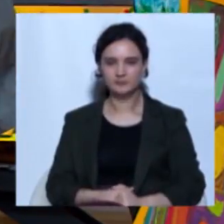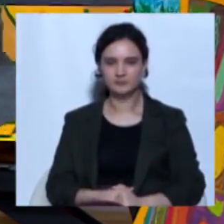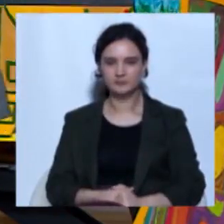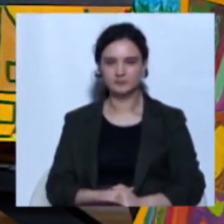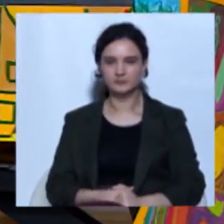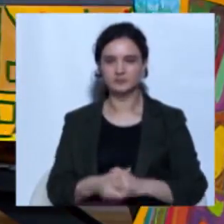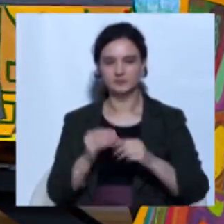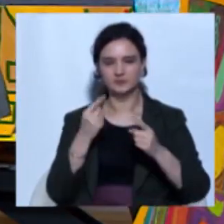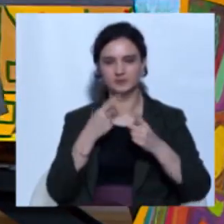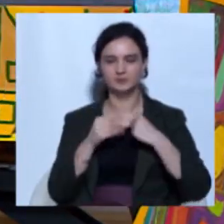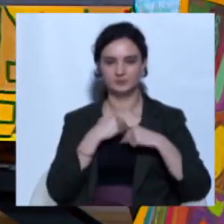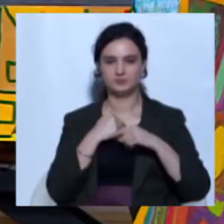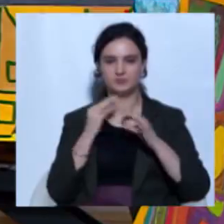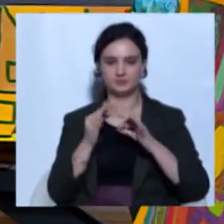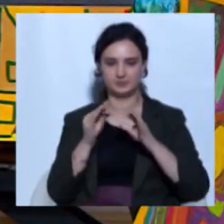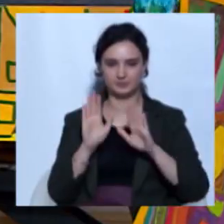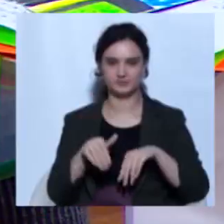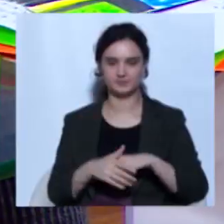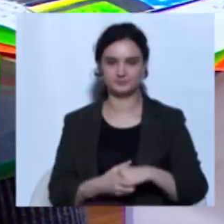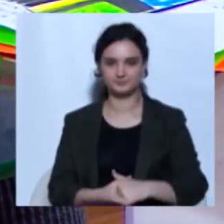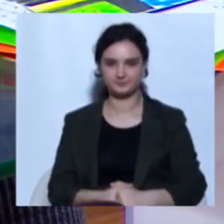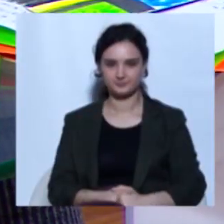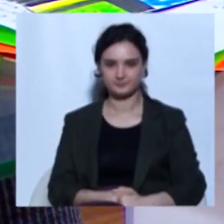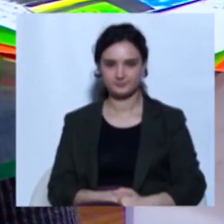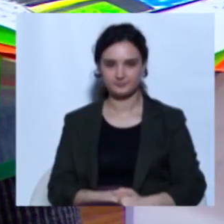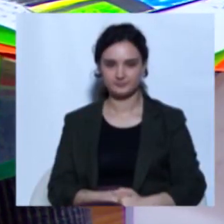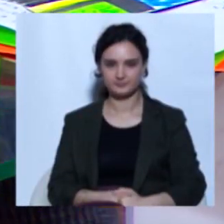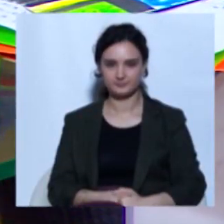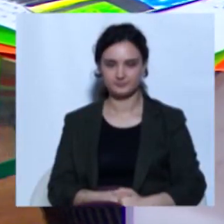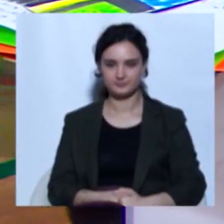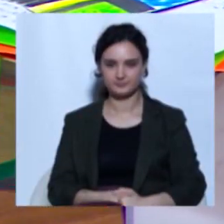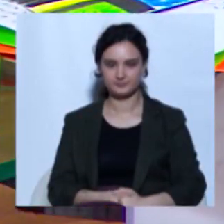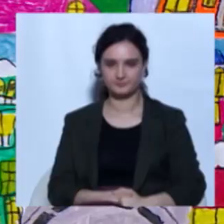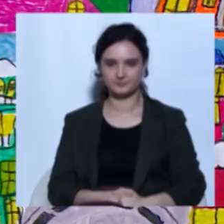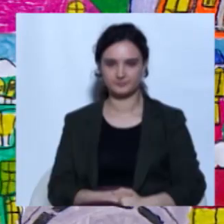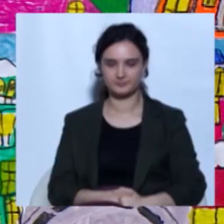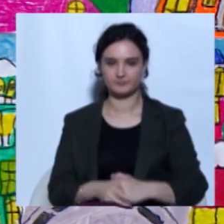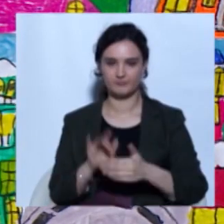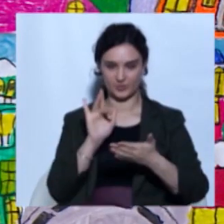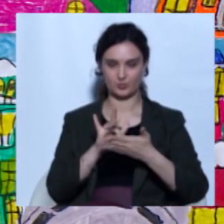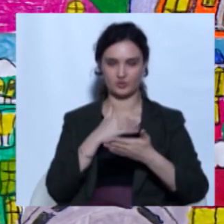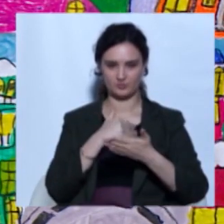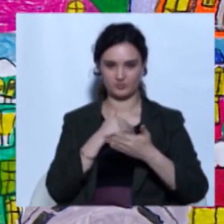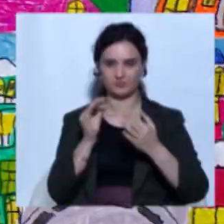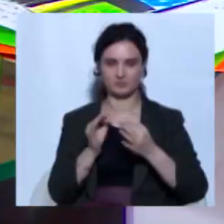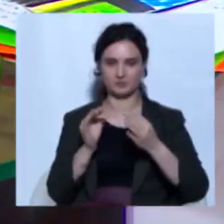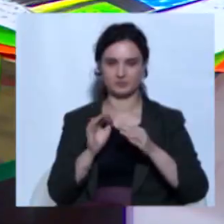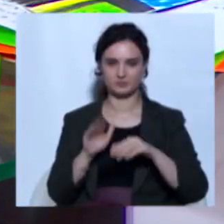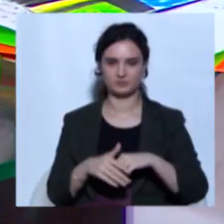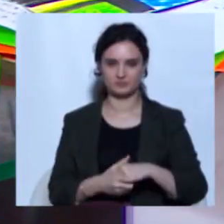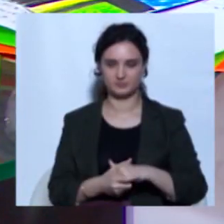ცოტა სხვანაირად მინდოდა, მაგრამ არ უშვის. ცით როგორ მინდოდა, რომ ესეც შუაში მოხვედრილიყო, მაგრამ არ